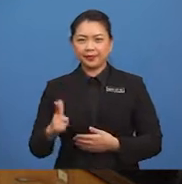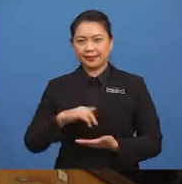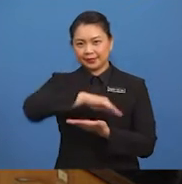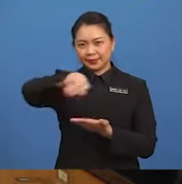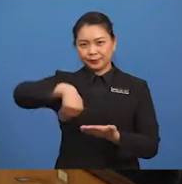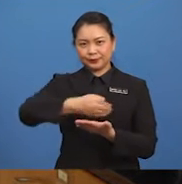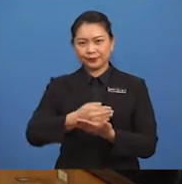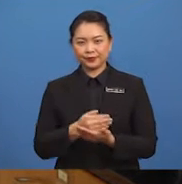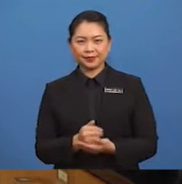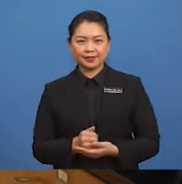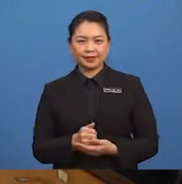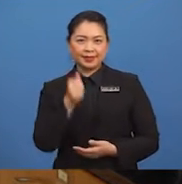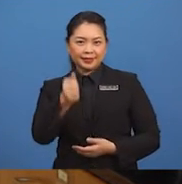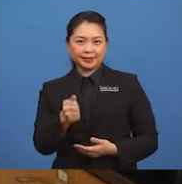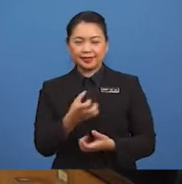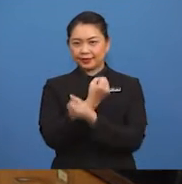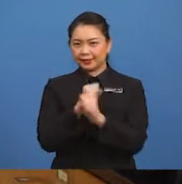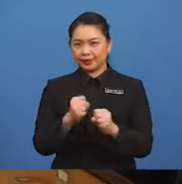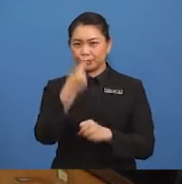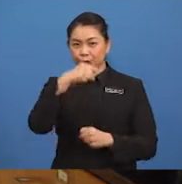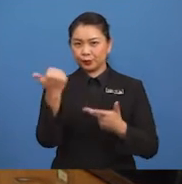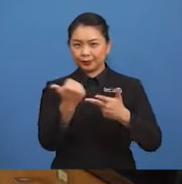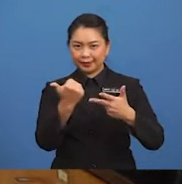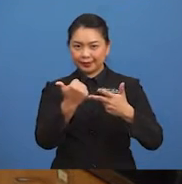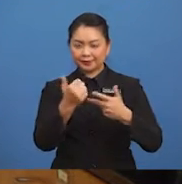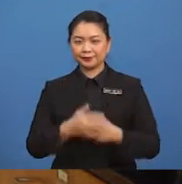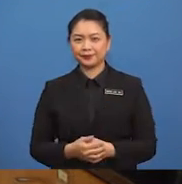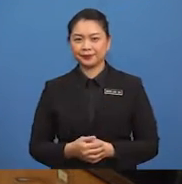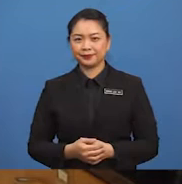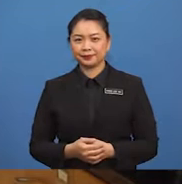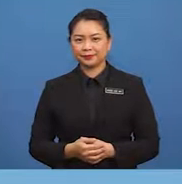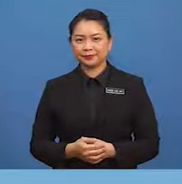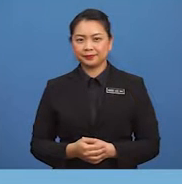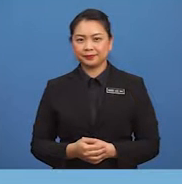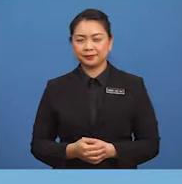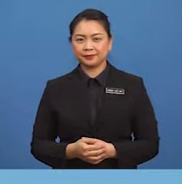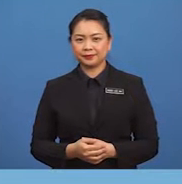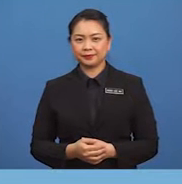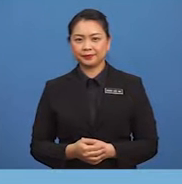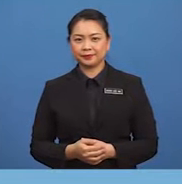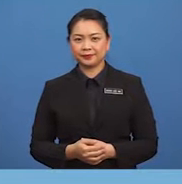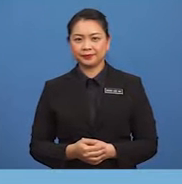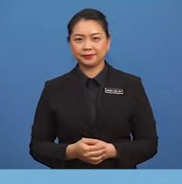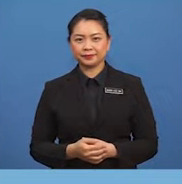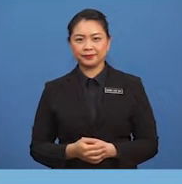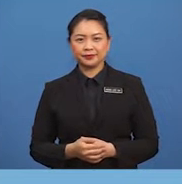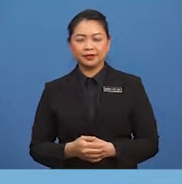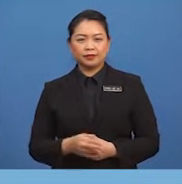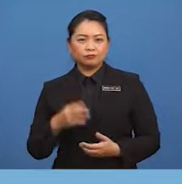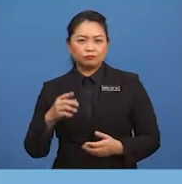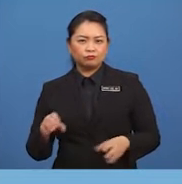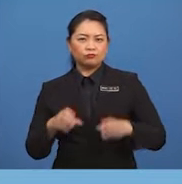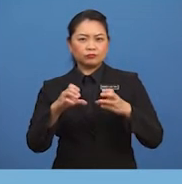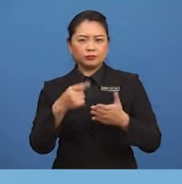Baiklah semua, anda dah bersedia untuk soalan yang ketiga. Soalannya berbunyi,